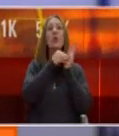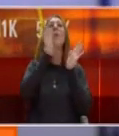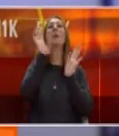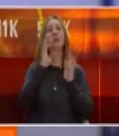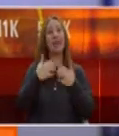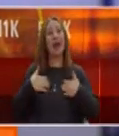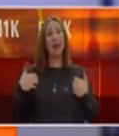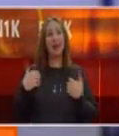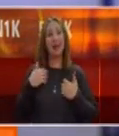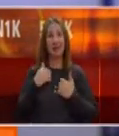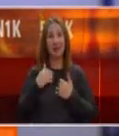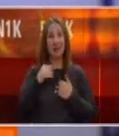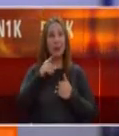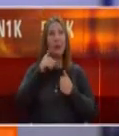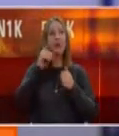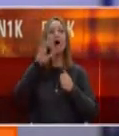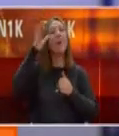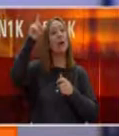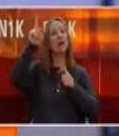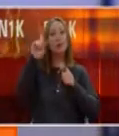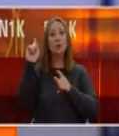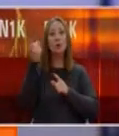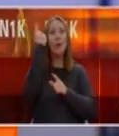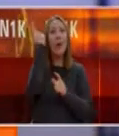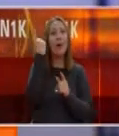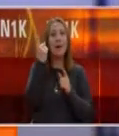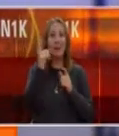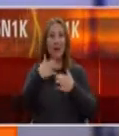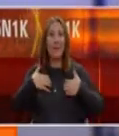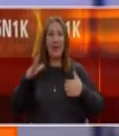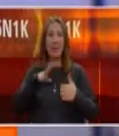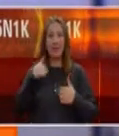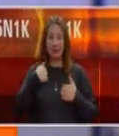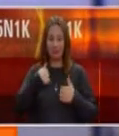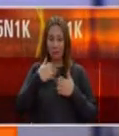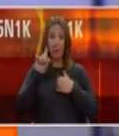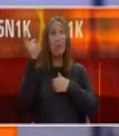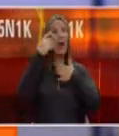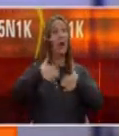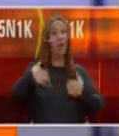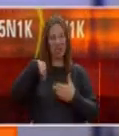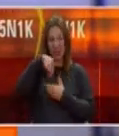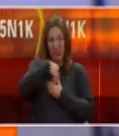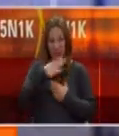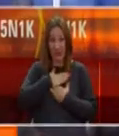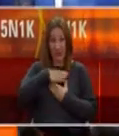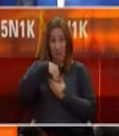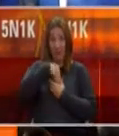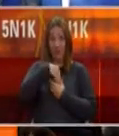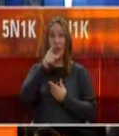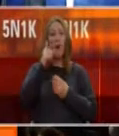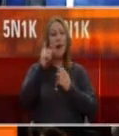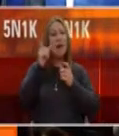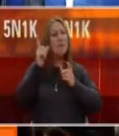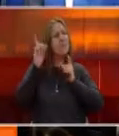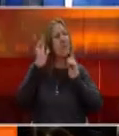kahramanlar. Bu bir beceri. Şu aralar Hollywood'da hep süper kahramanlar var. Bizim süper kahramanlarımız artık içimizde. Ve inanın bir afet döneminde